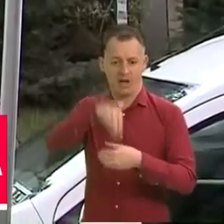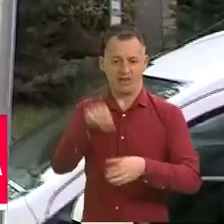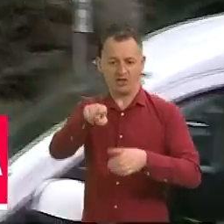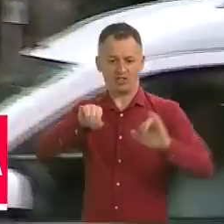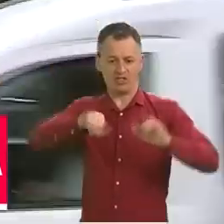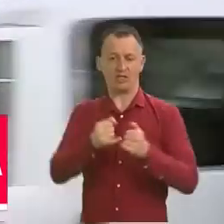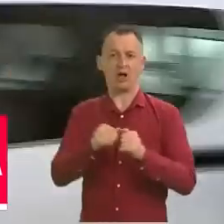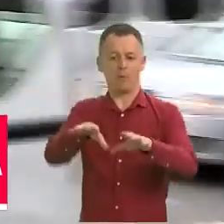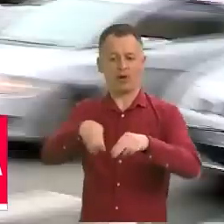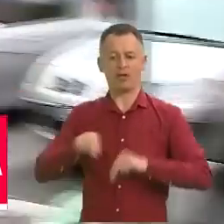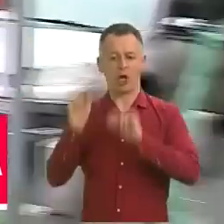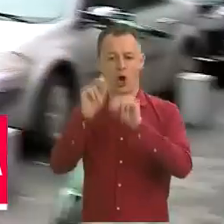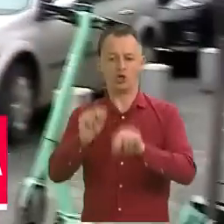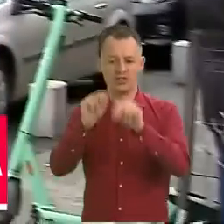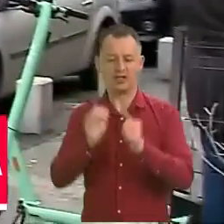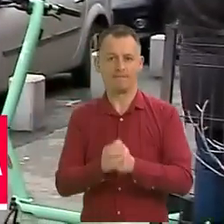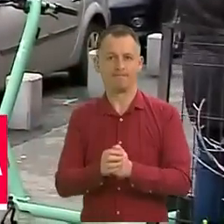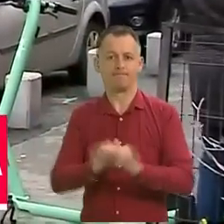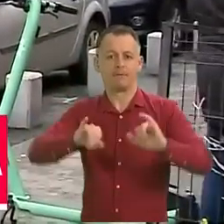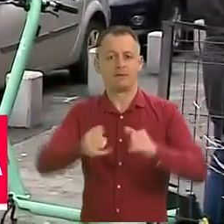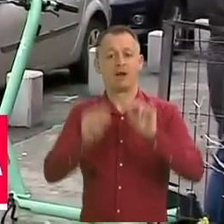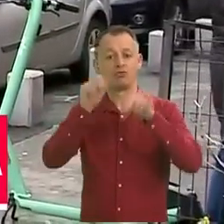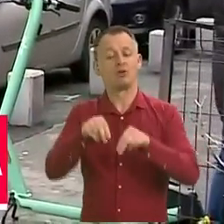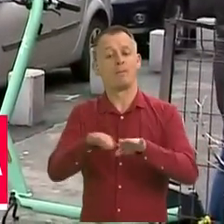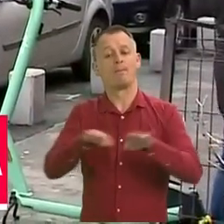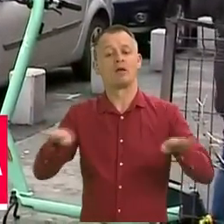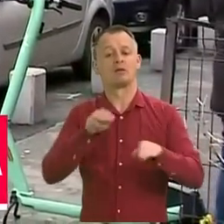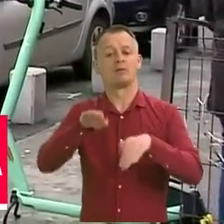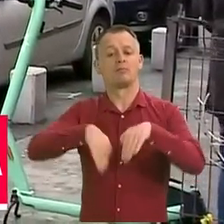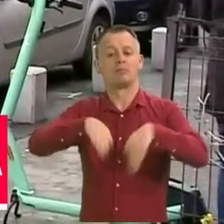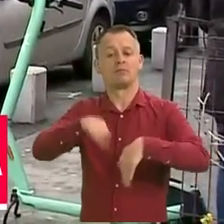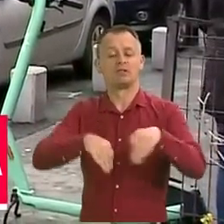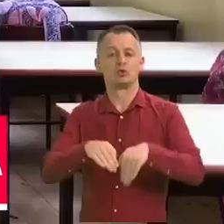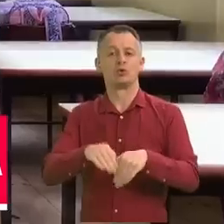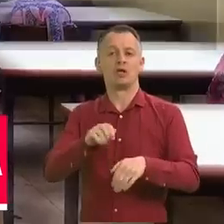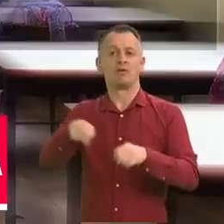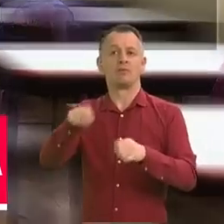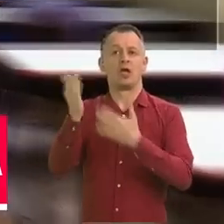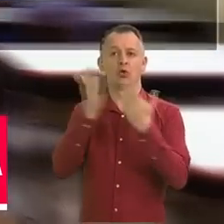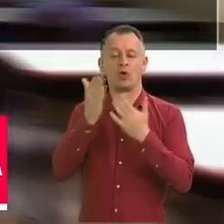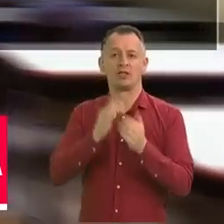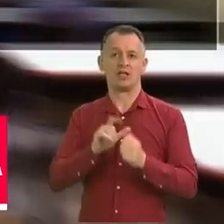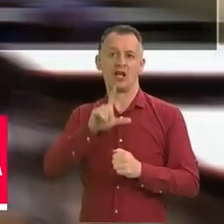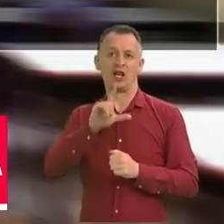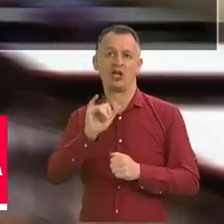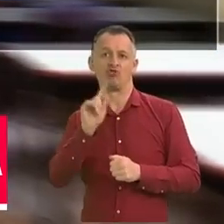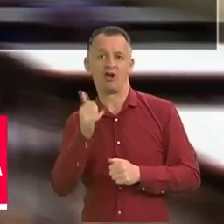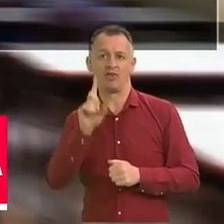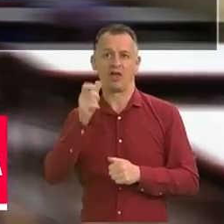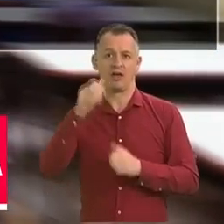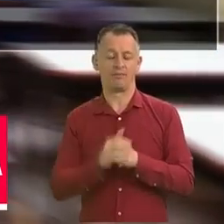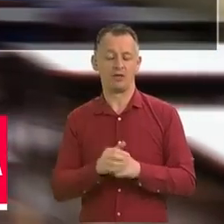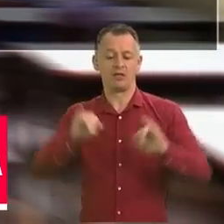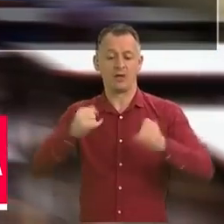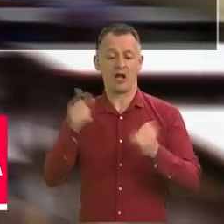au primit consiliere. Evenimentul a ajuns și pe masa ministrului educației, Ligia Deca. Incidentul regretabil de astăzi, în care o profesoară